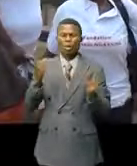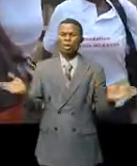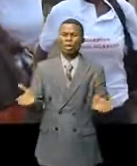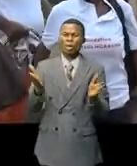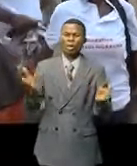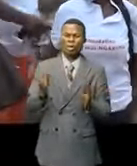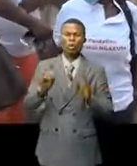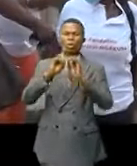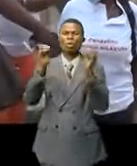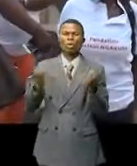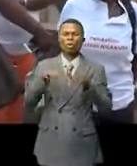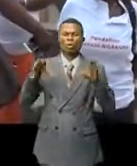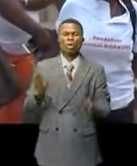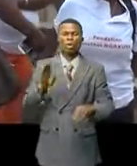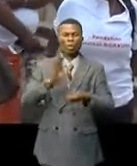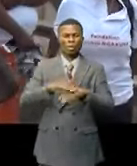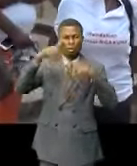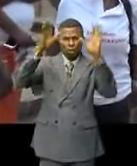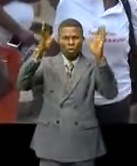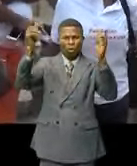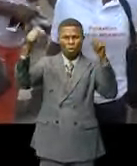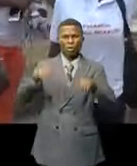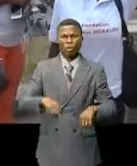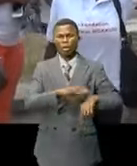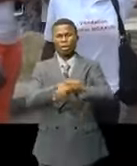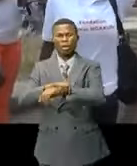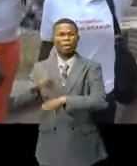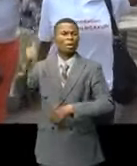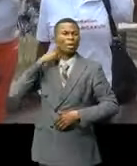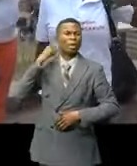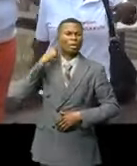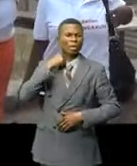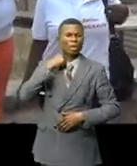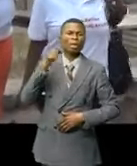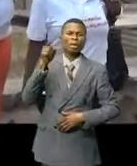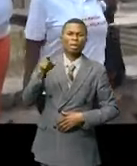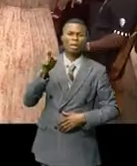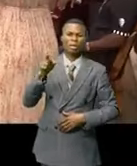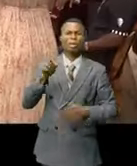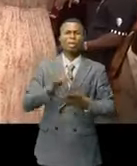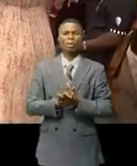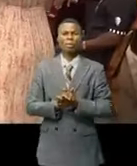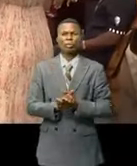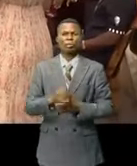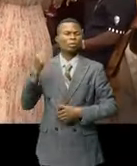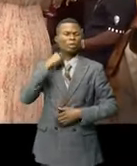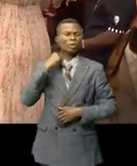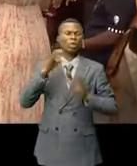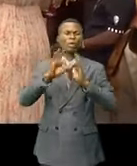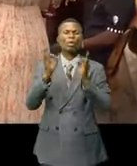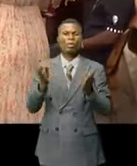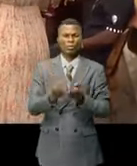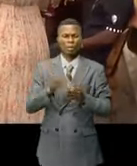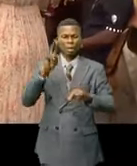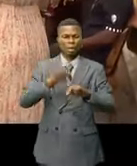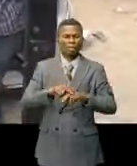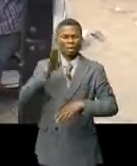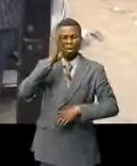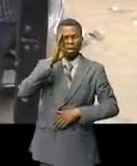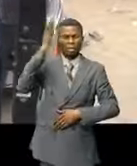de la délégation des Congolais de l'étranger, conduite par les docteurs Ngakuna et Simziam, médecins de famille vivant en